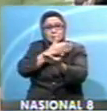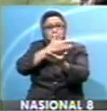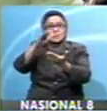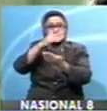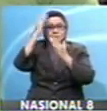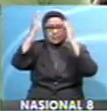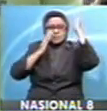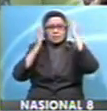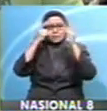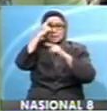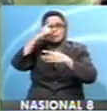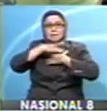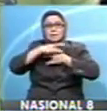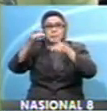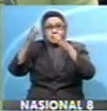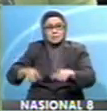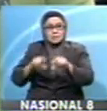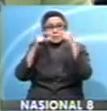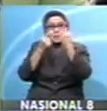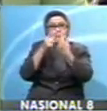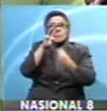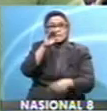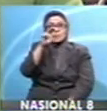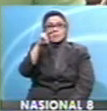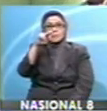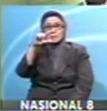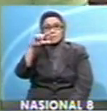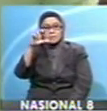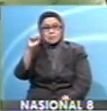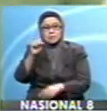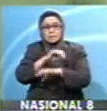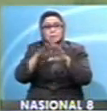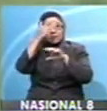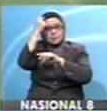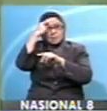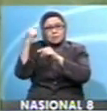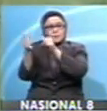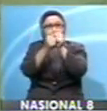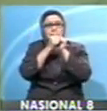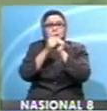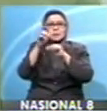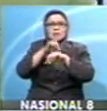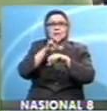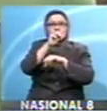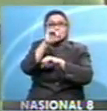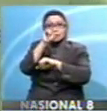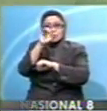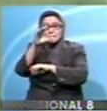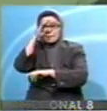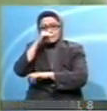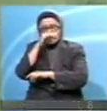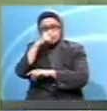peminat kumpulan Wings jangan lupa untuk bersama dengan mereka di mitc Melaka pada jelajah konsert